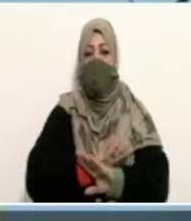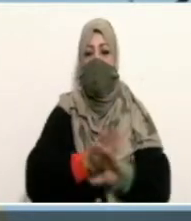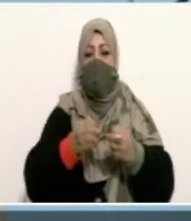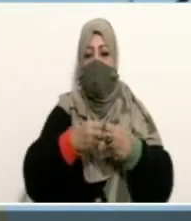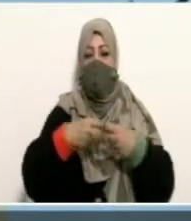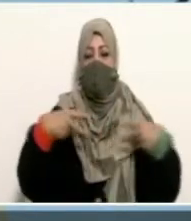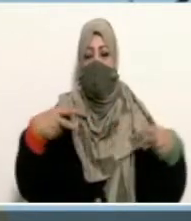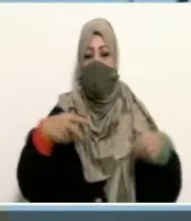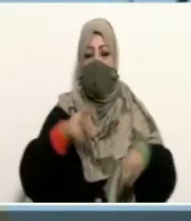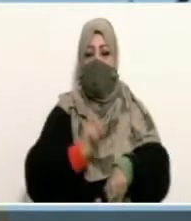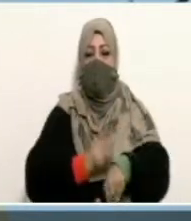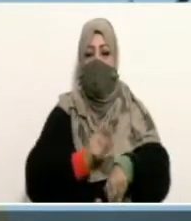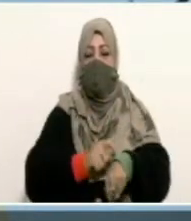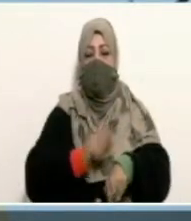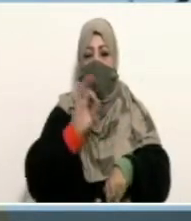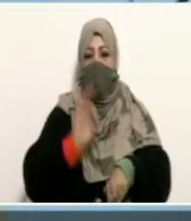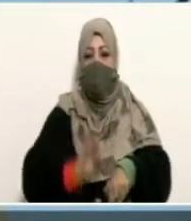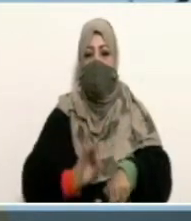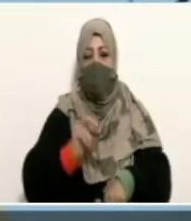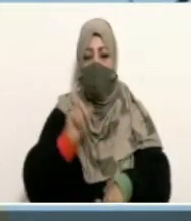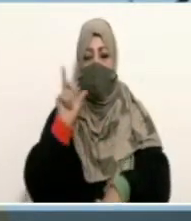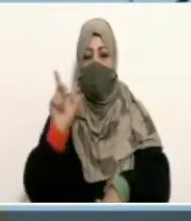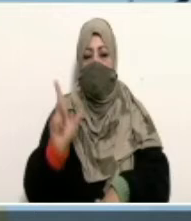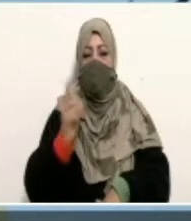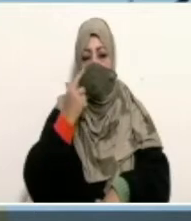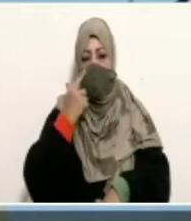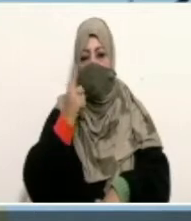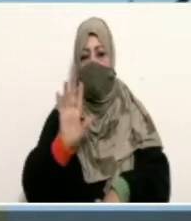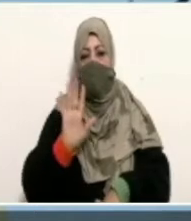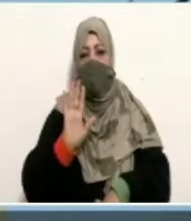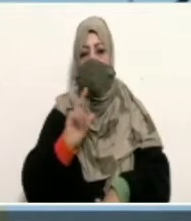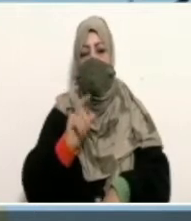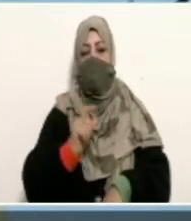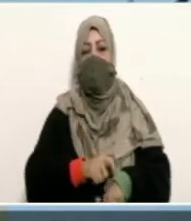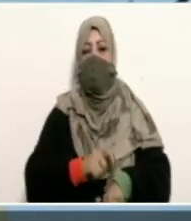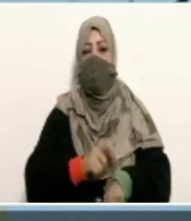فهنا يعتبر الأذان الثاني، الأذان الثاني الذي يعني